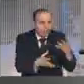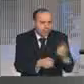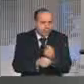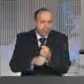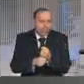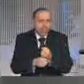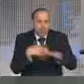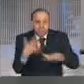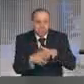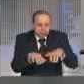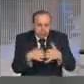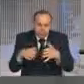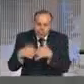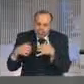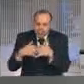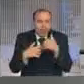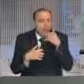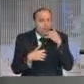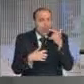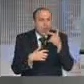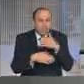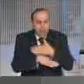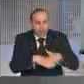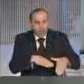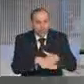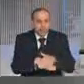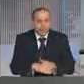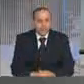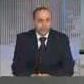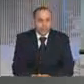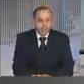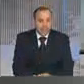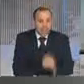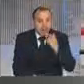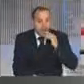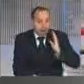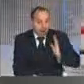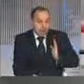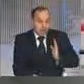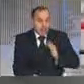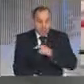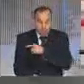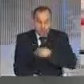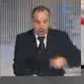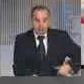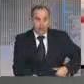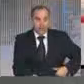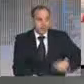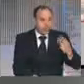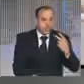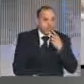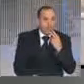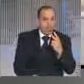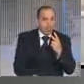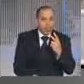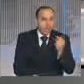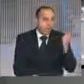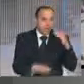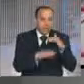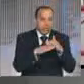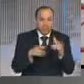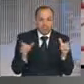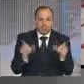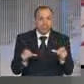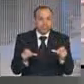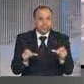وتخريب عدد من المنشات العامه بالمعبر يذكر ان قوات الجيش والحرس الوطنيين عززت ليله البارحه من